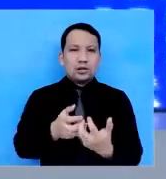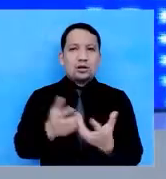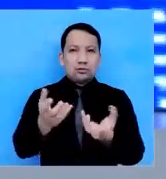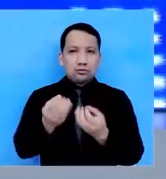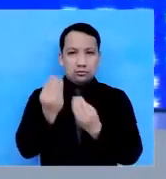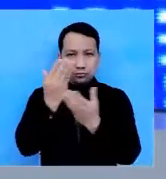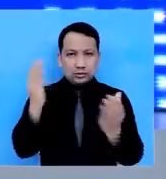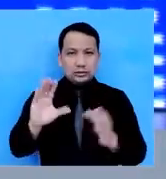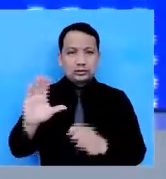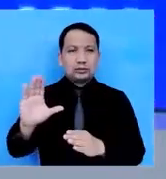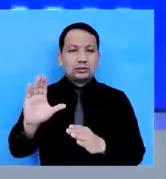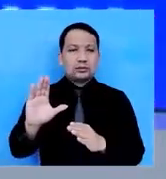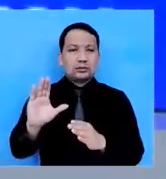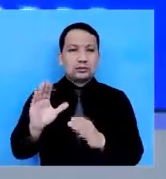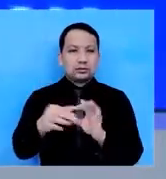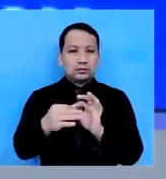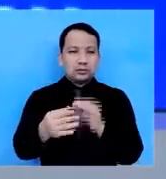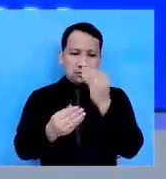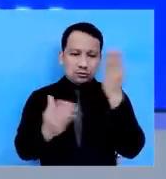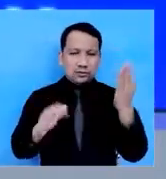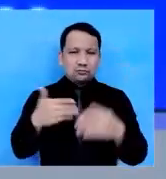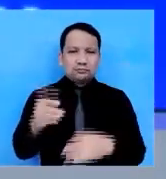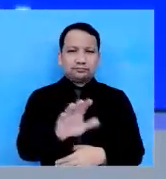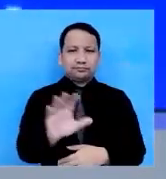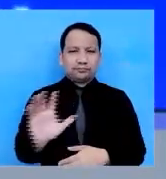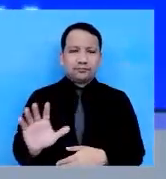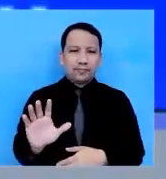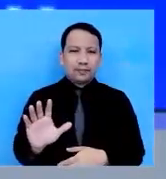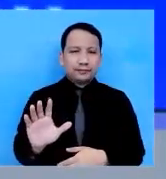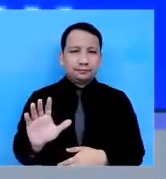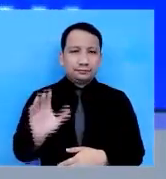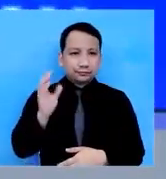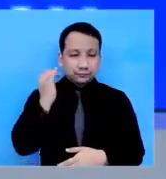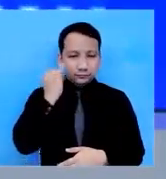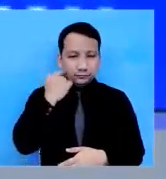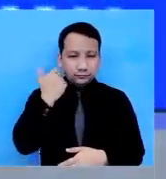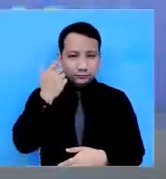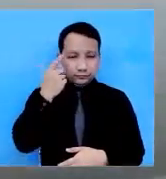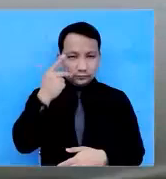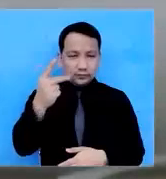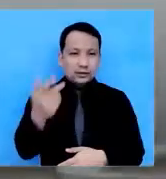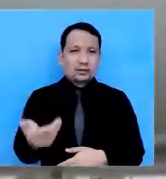mga mamumuhunan. Nasa frontline ng balitang yan, si Gerard De La Peña.